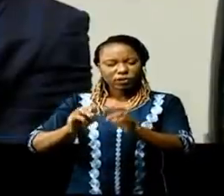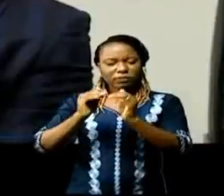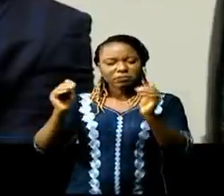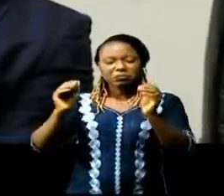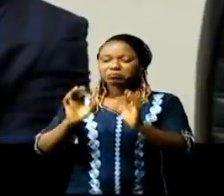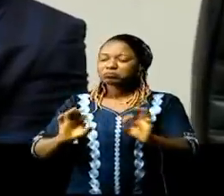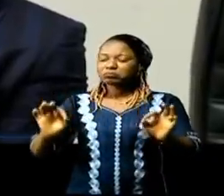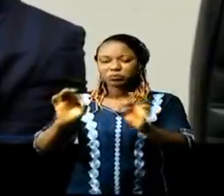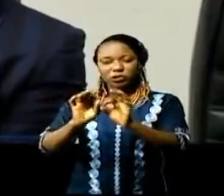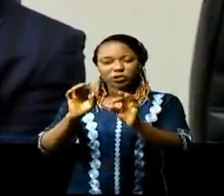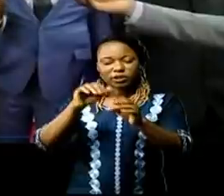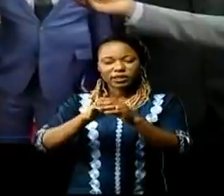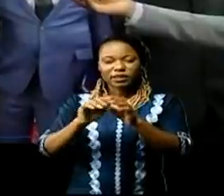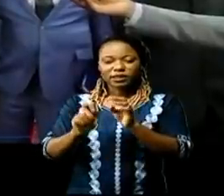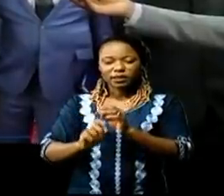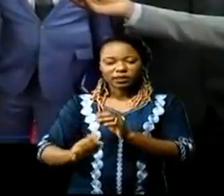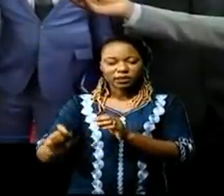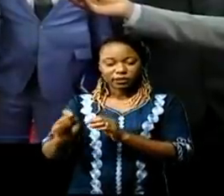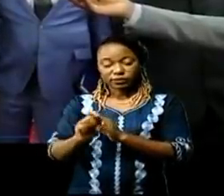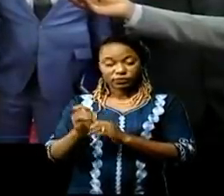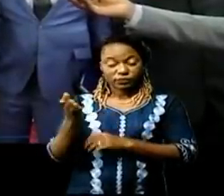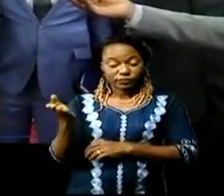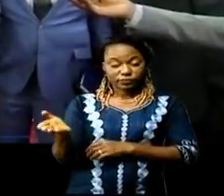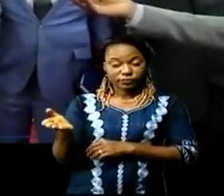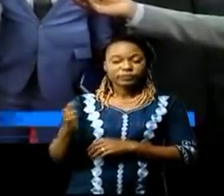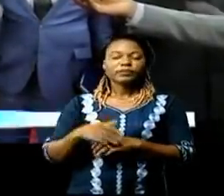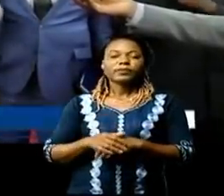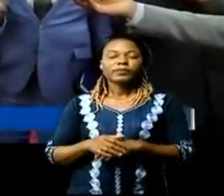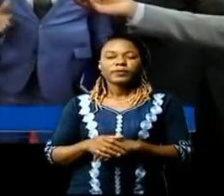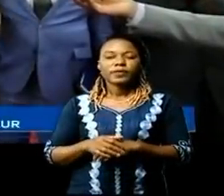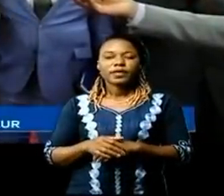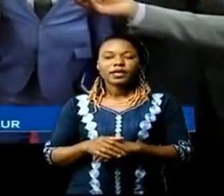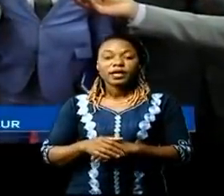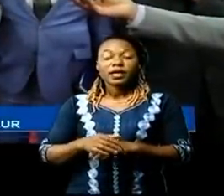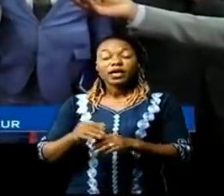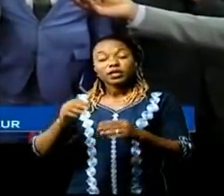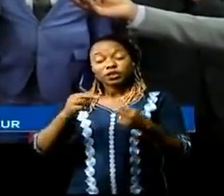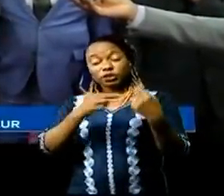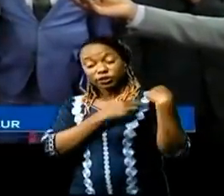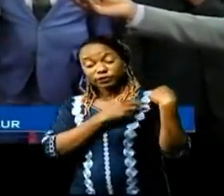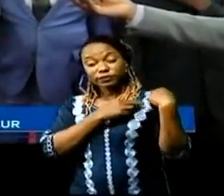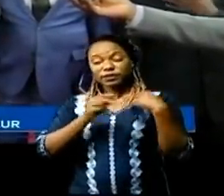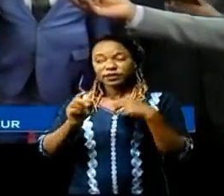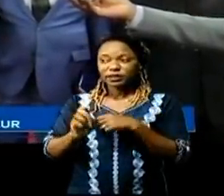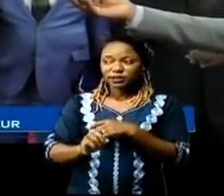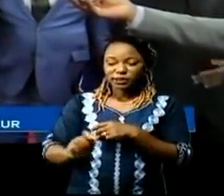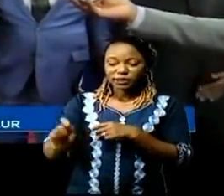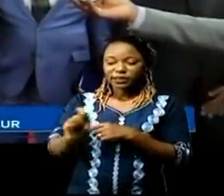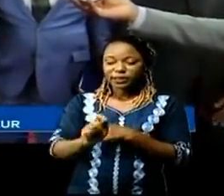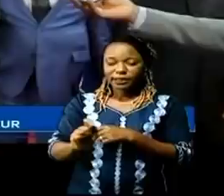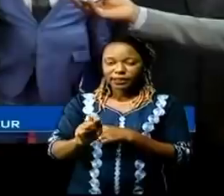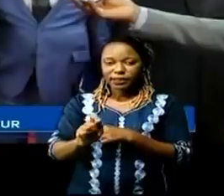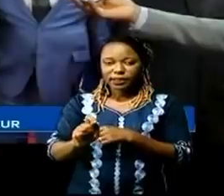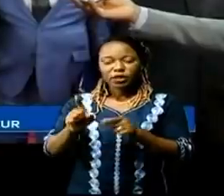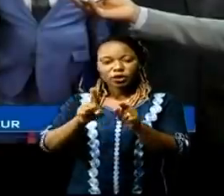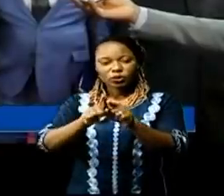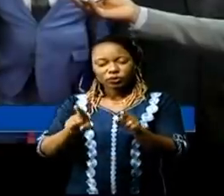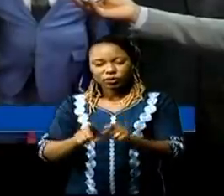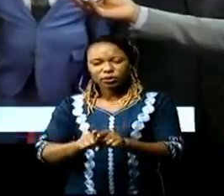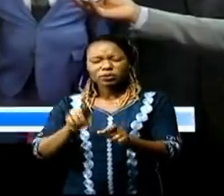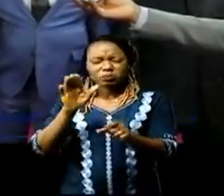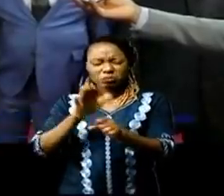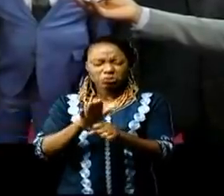petite territoriale. ATA, chef de secteur. Et cette instabilité est à la base de beaucoup de